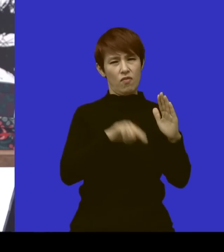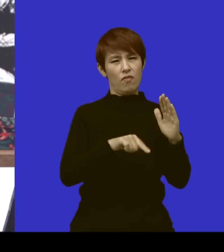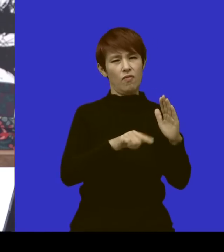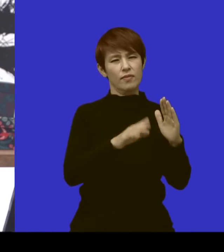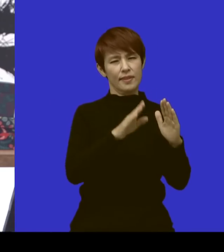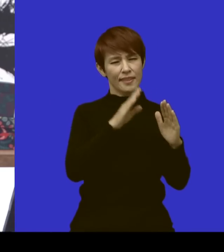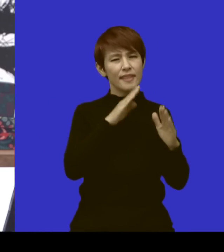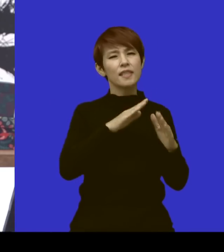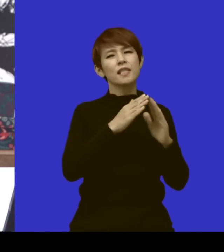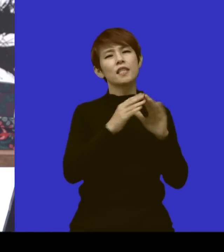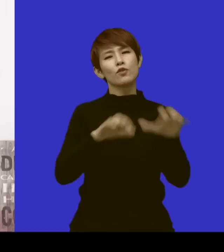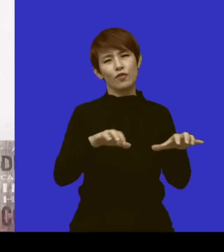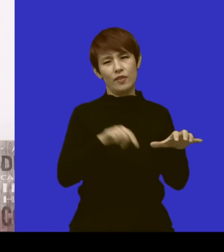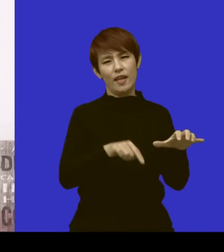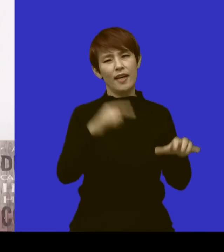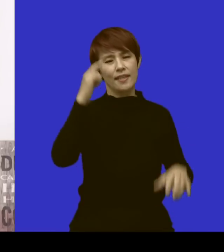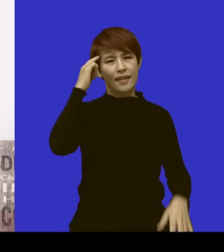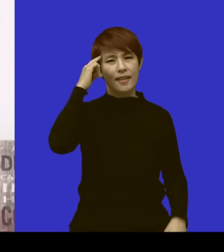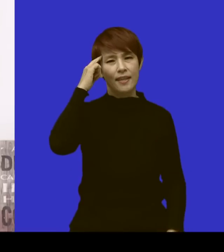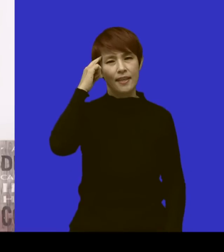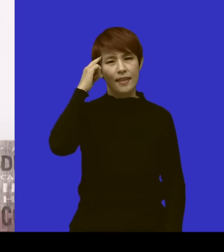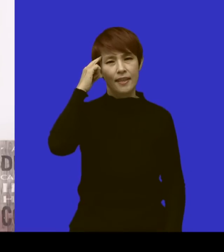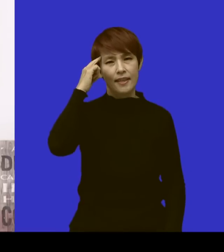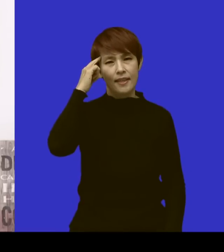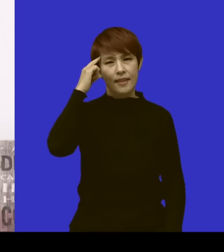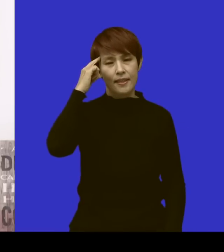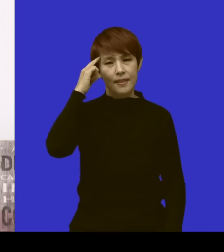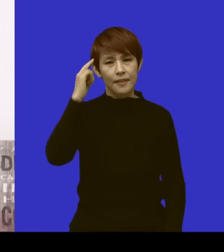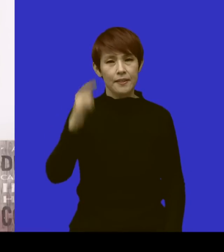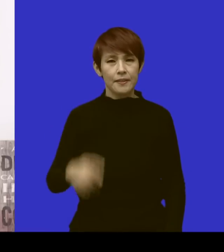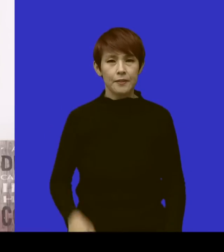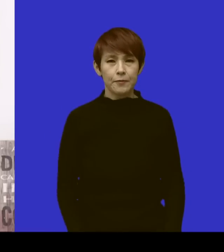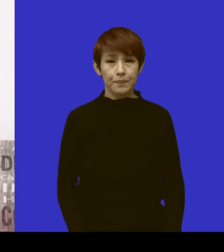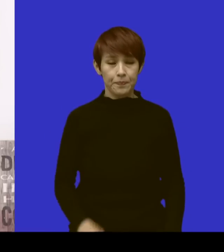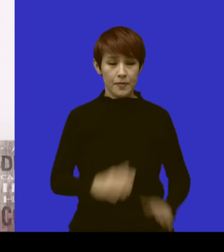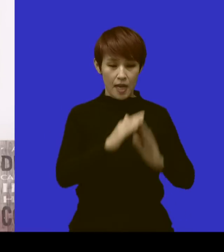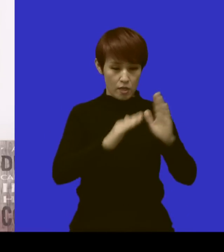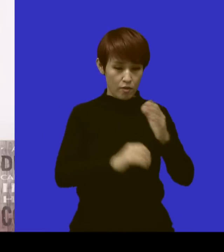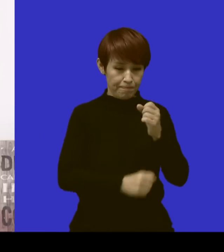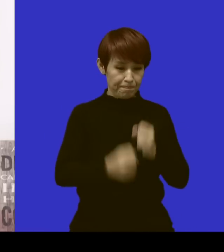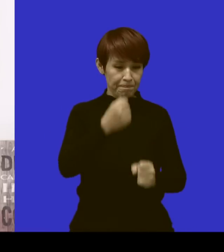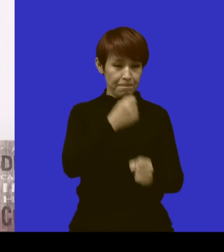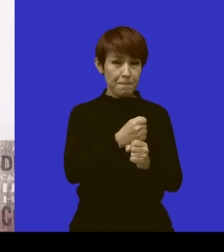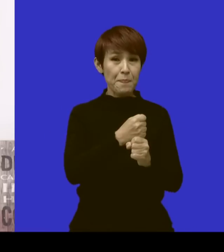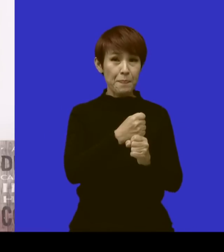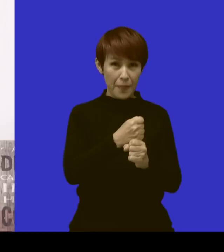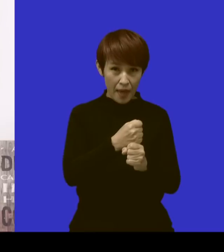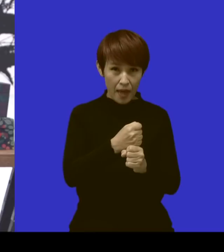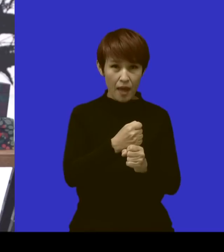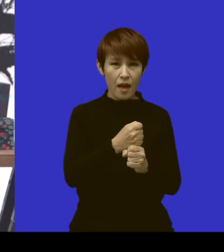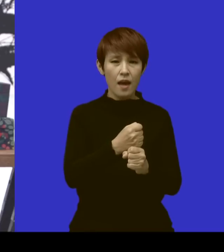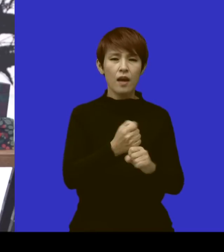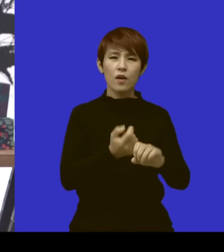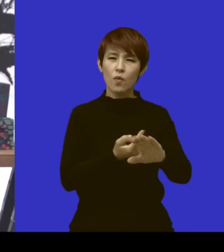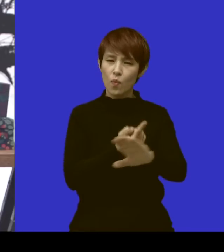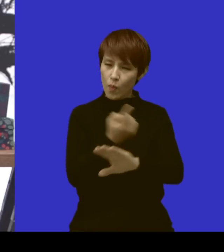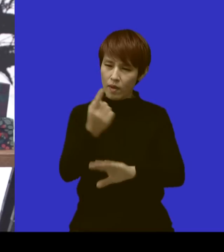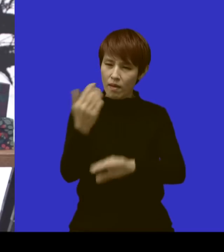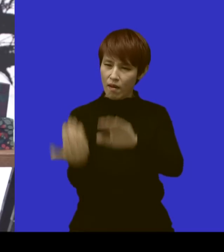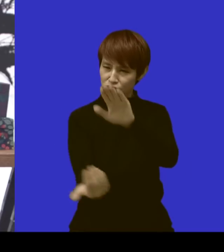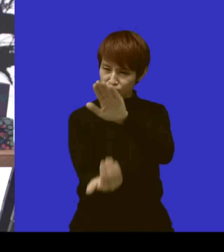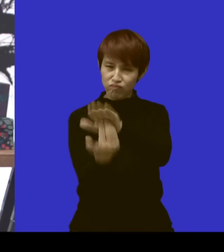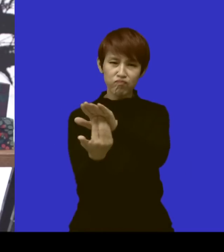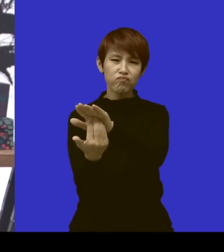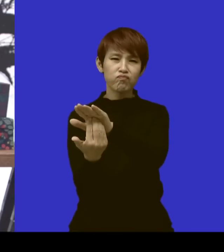그게 참 이웃이다라는 생각이 들었고 맞아요. 그게 회복됐을 때 나머지 것들이 다